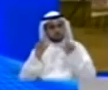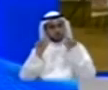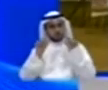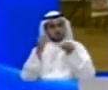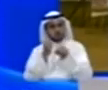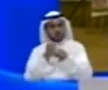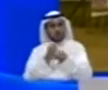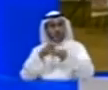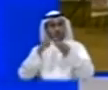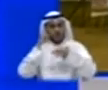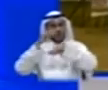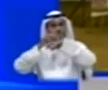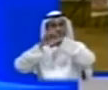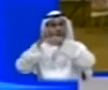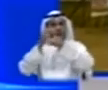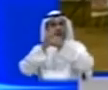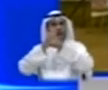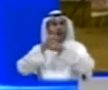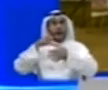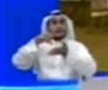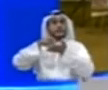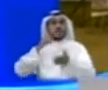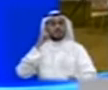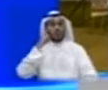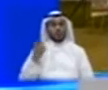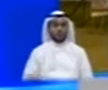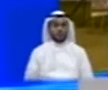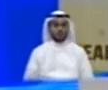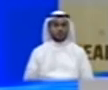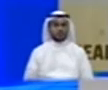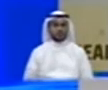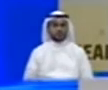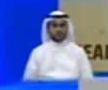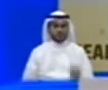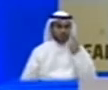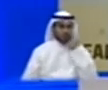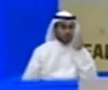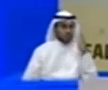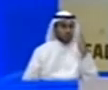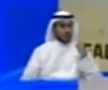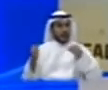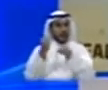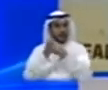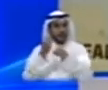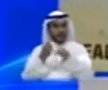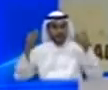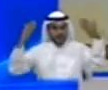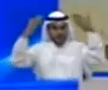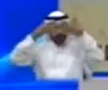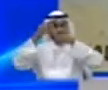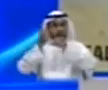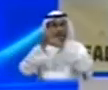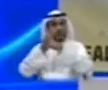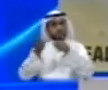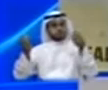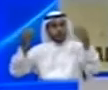مركز عمل إنساني. احنا أيضا يعني عملنا عمل أكثر في إندونيسيا، وهو